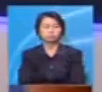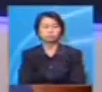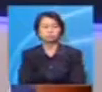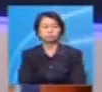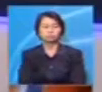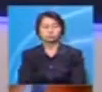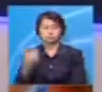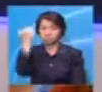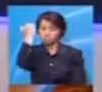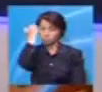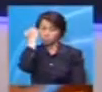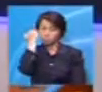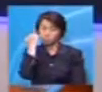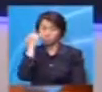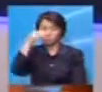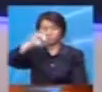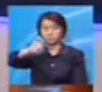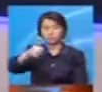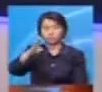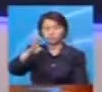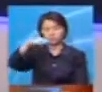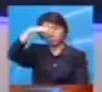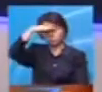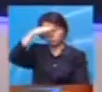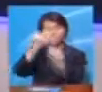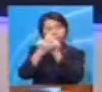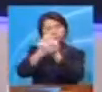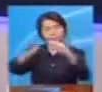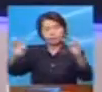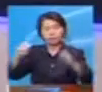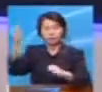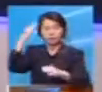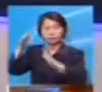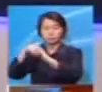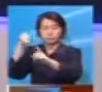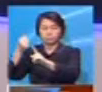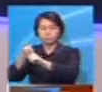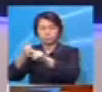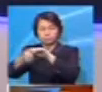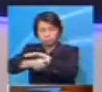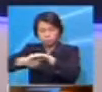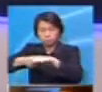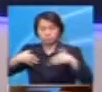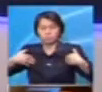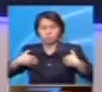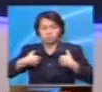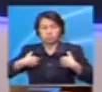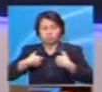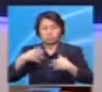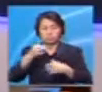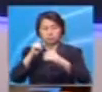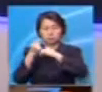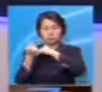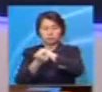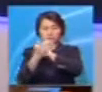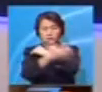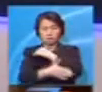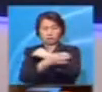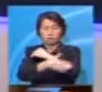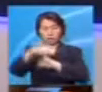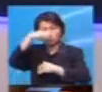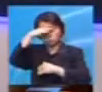MH370 Mahkamah sesyen Johor Bahru melepas dan membebaskan bekas pengarah jabatan perlindungan hidupan liar dan taman negara perlilitan